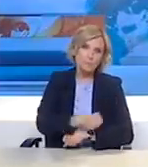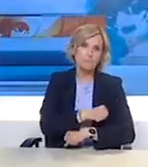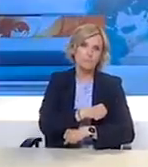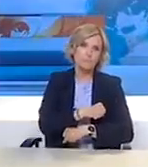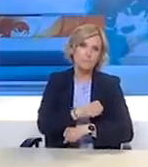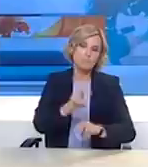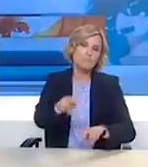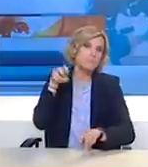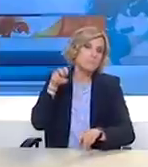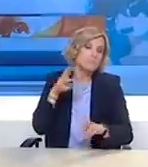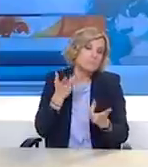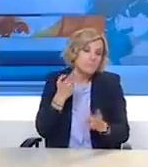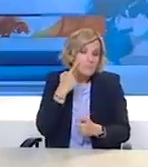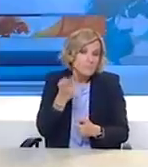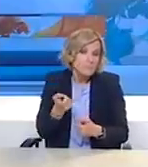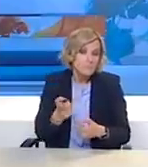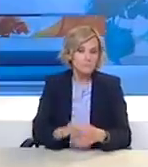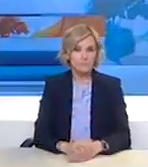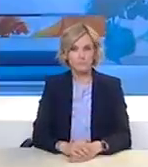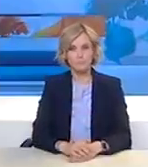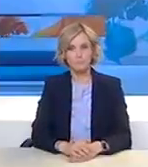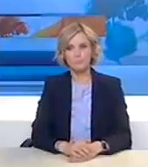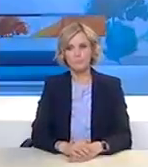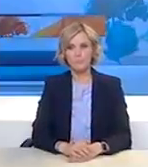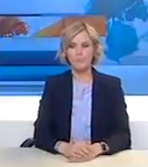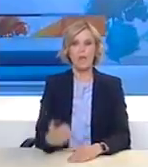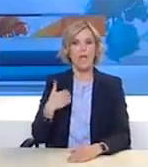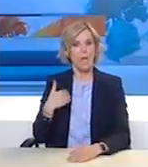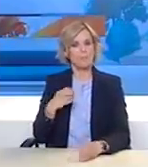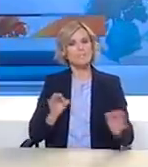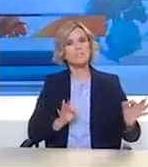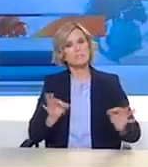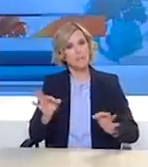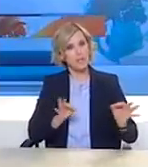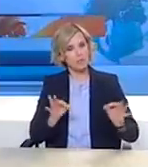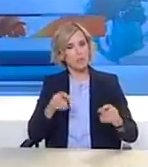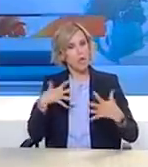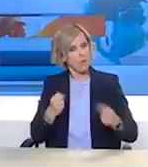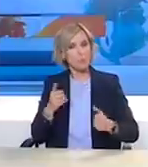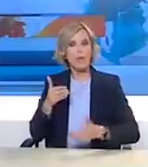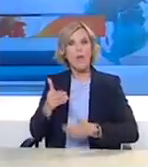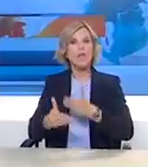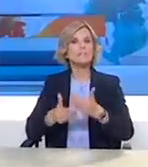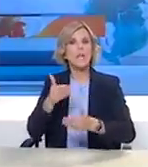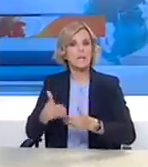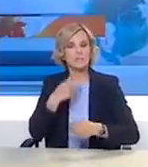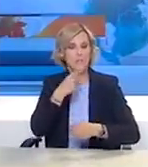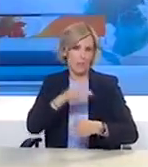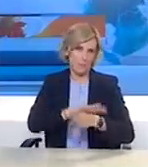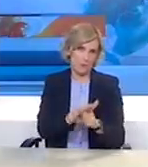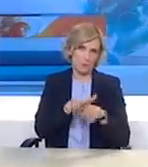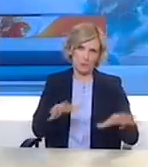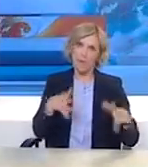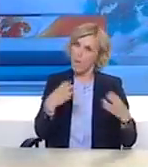Σε ό,τι αφορά το σχέδιό μας για τη διαχείριση της πανδημίας, αυτό είναι σε εξέλιξη. Υπάρχουν συγκεκριμένα νοσοκομεία αποκλειστικά